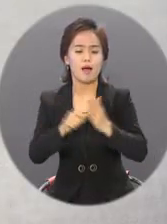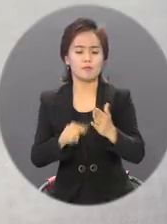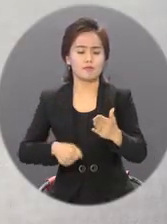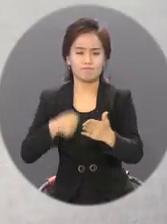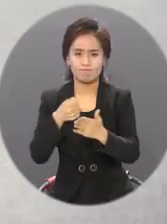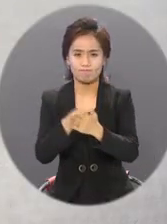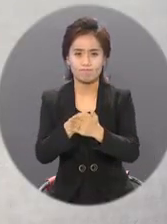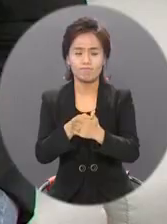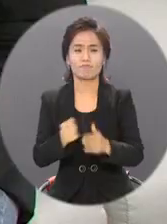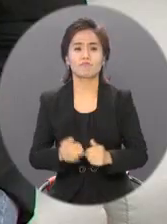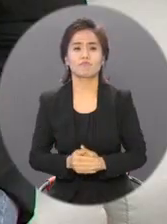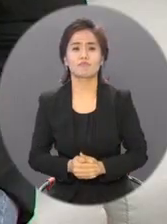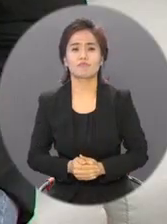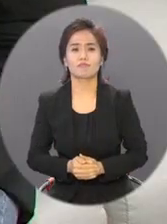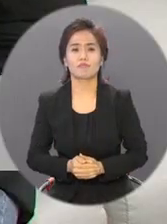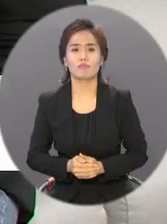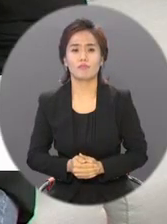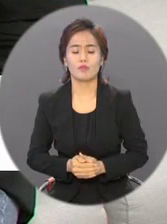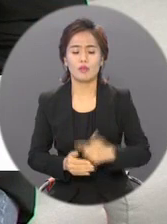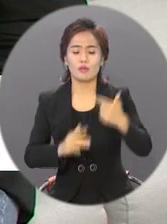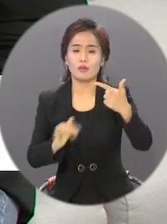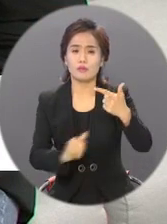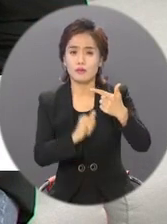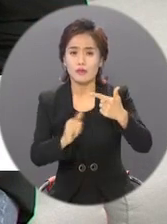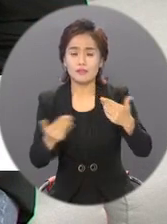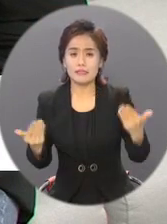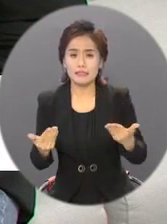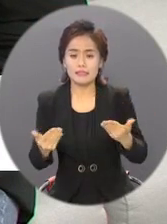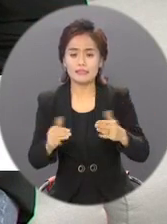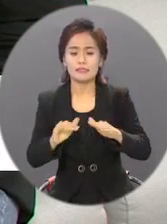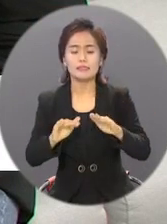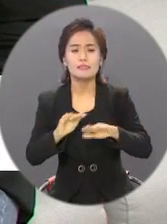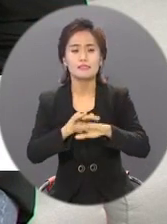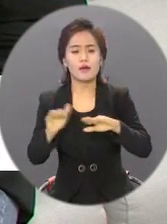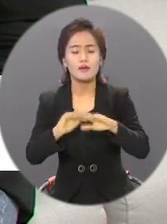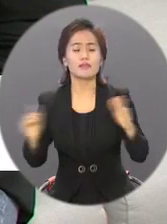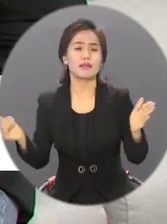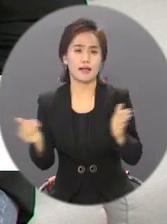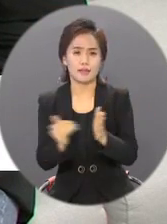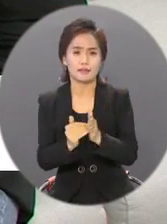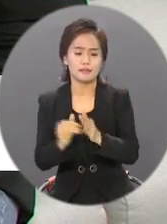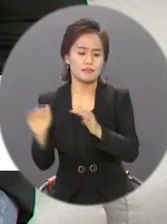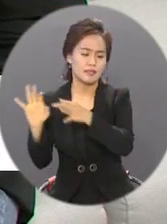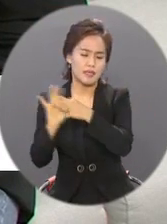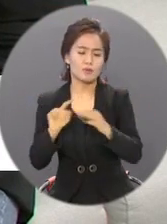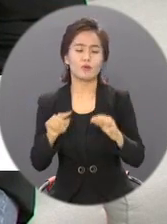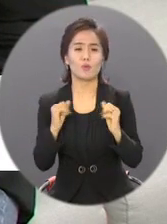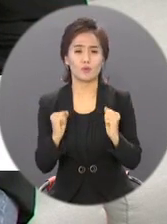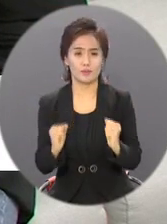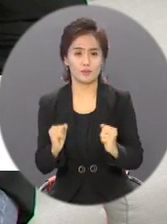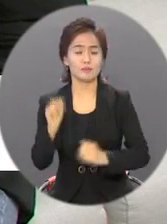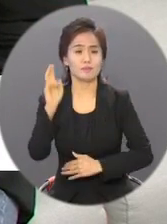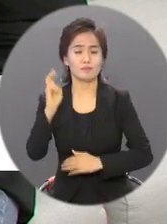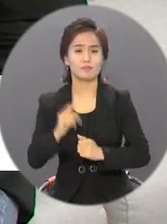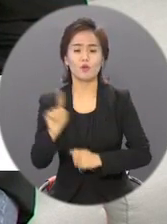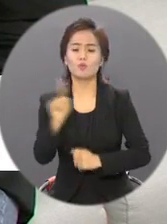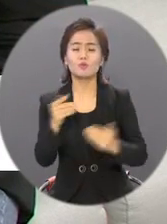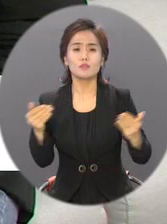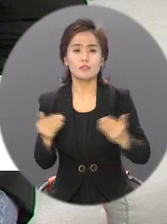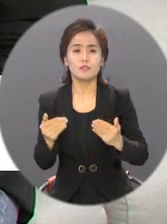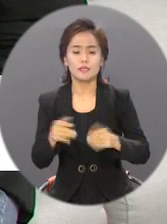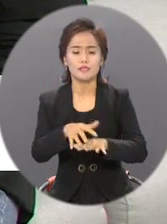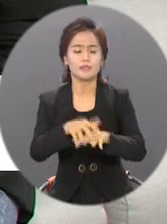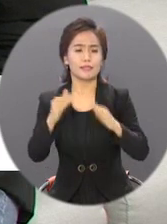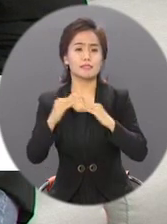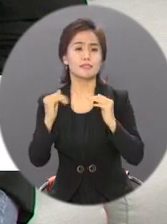잡았습니다 6 가족이 일처리가 다같이 끝날 때까지는 저희는 계속 이 자리에 있을 거에요 무슨 일이 있어도 첫